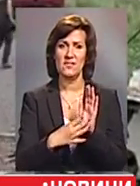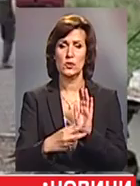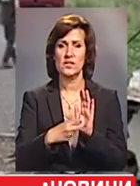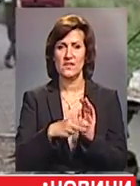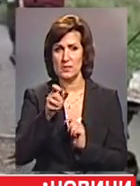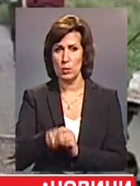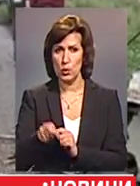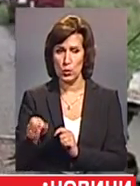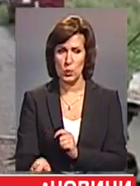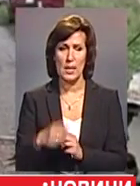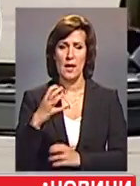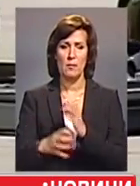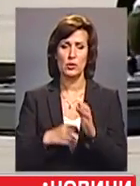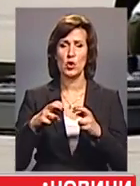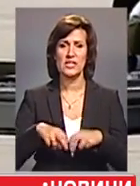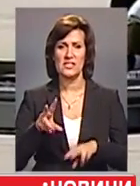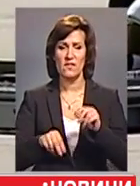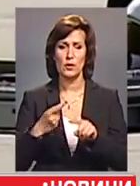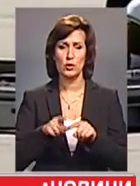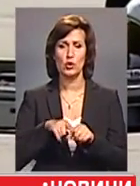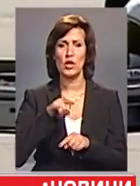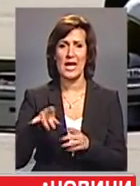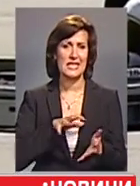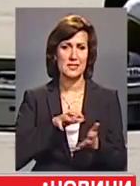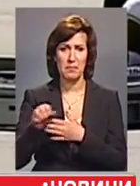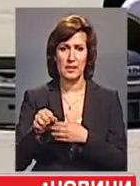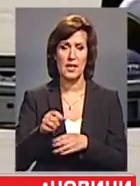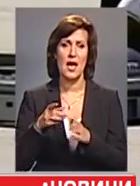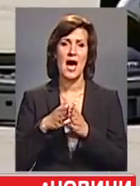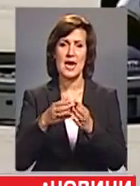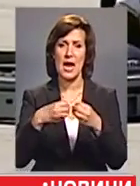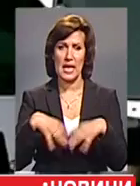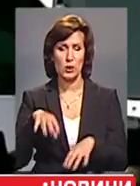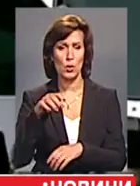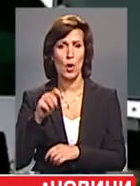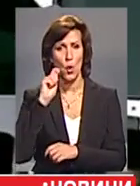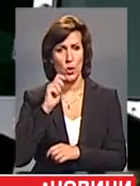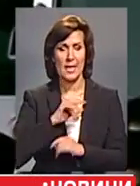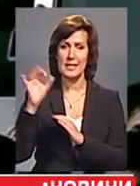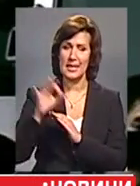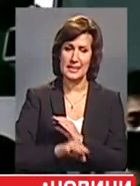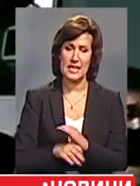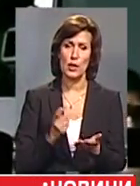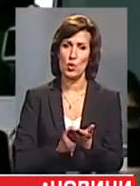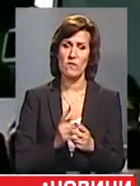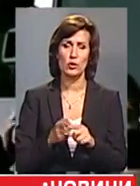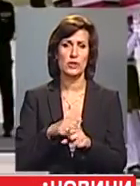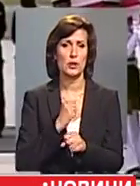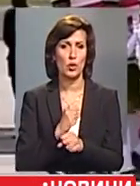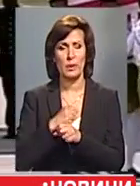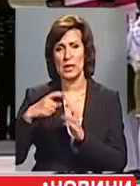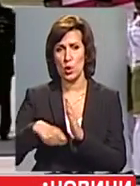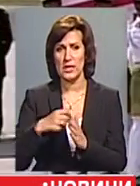298 людей. Міжнародне слідство вважає, що лайнер збили ракетою. Україна і Захід доводять, що це зробили